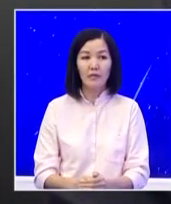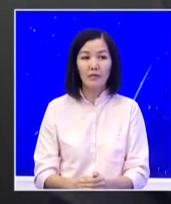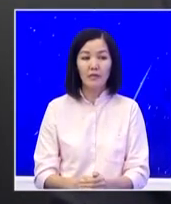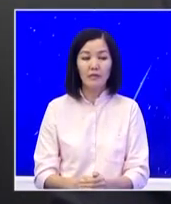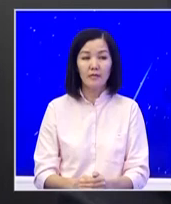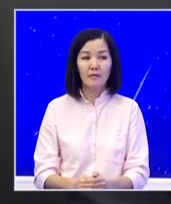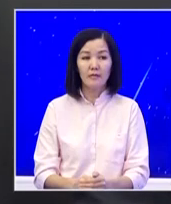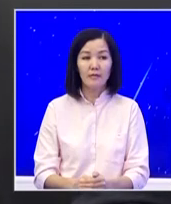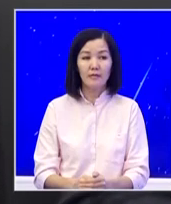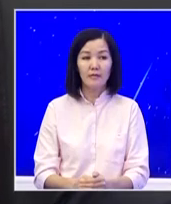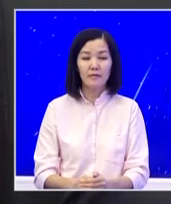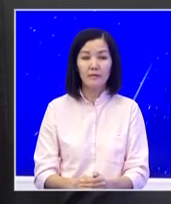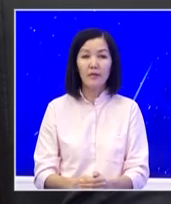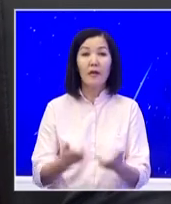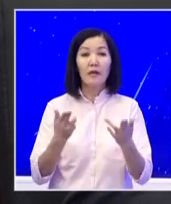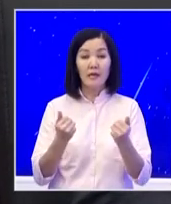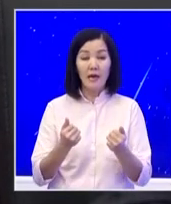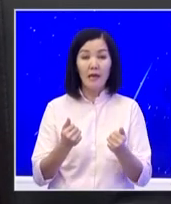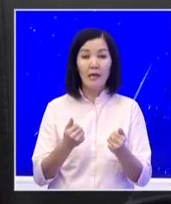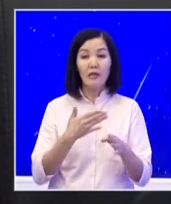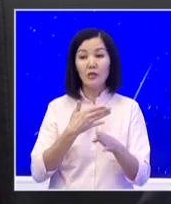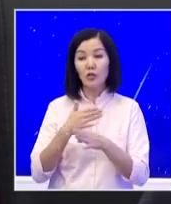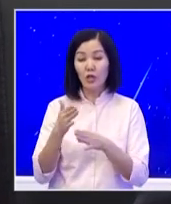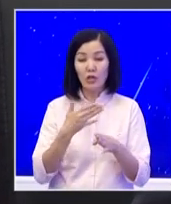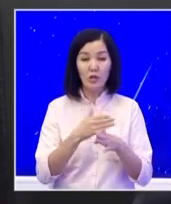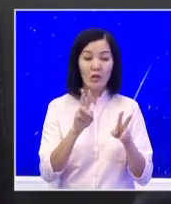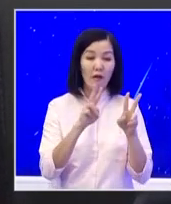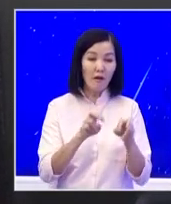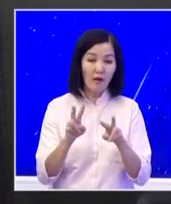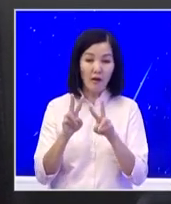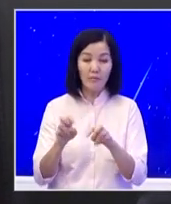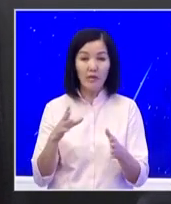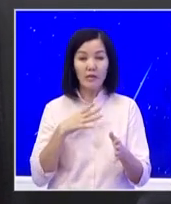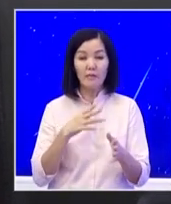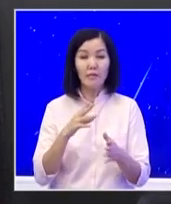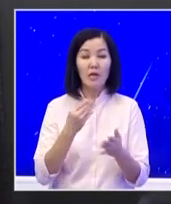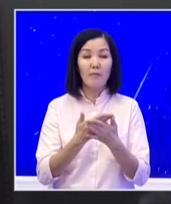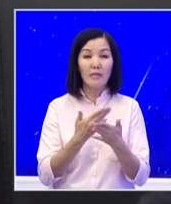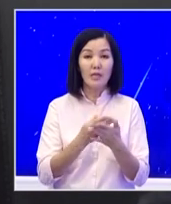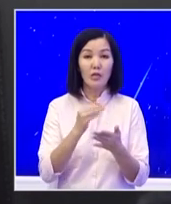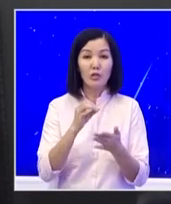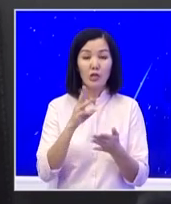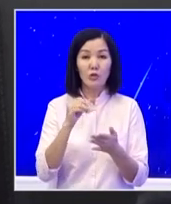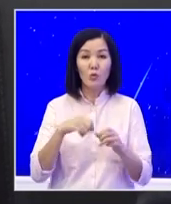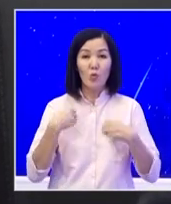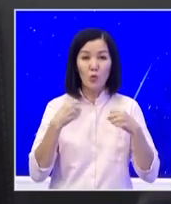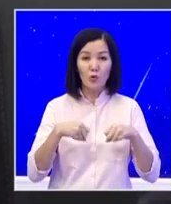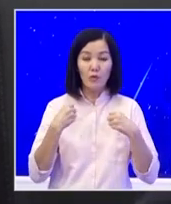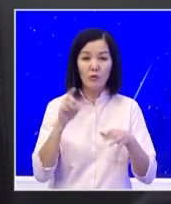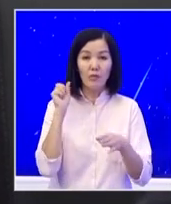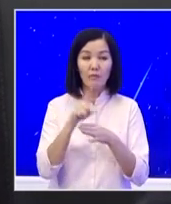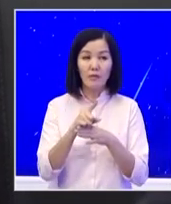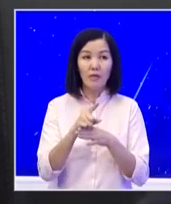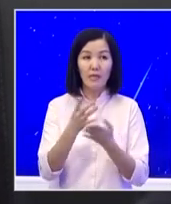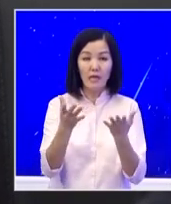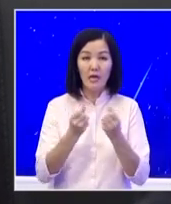все тех задания, договор. Я біз оларды да жеке-жеке қайта қарап жатырмыз. Мәселен, жетсу қойзауыты бойынша барлық техникалық тапсырмаларды